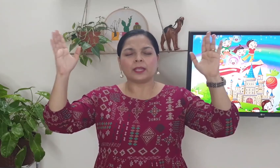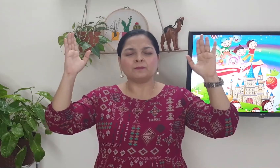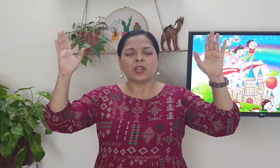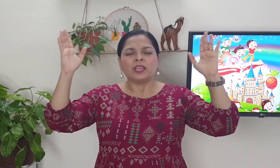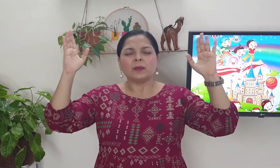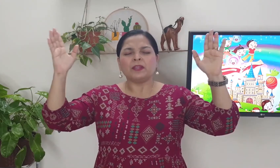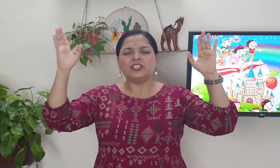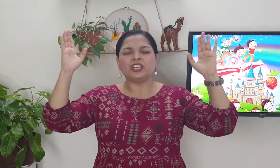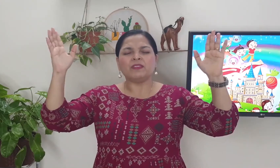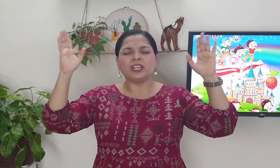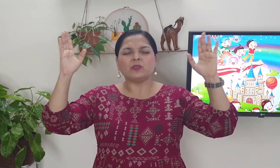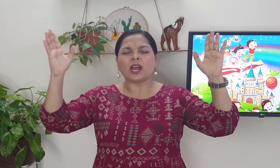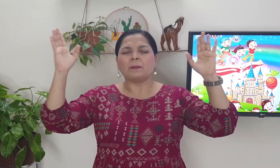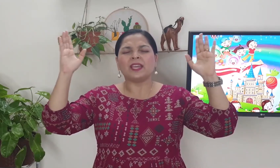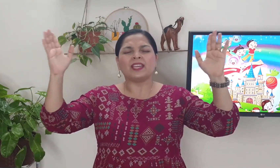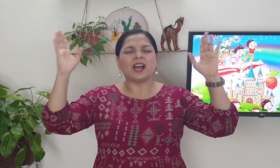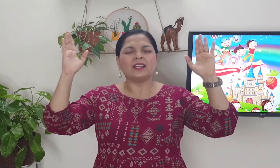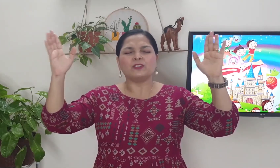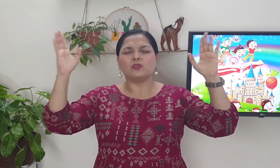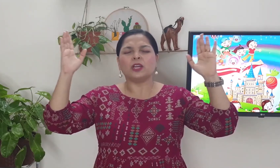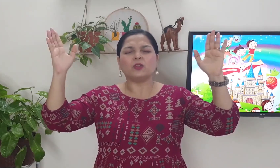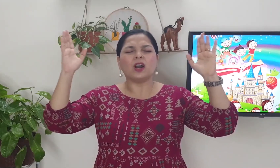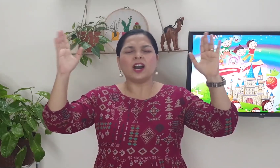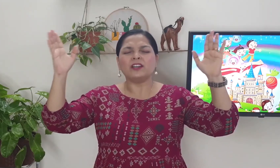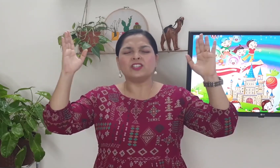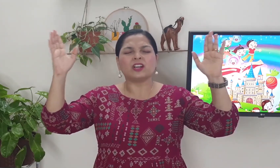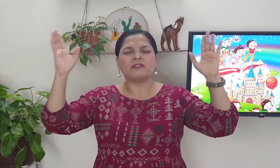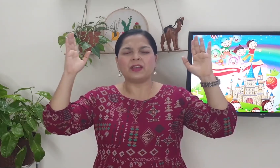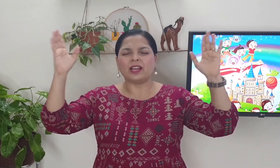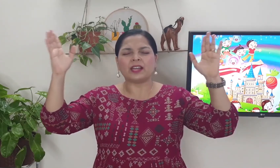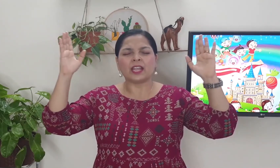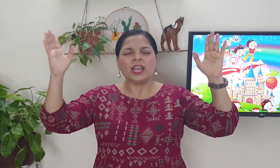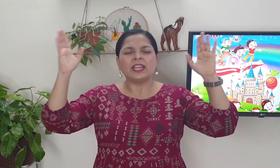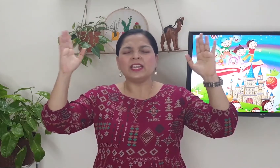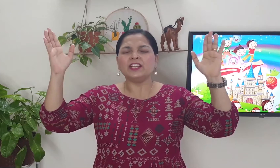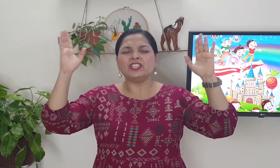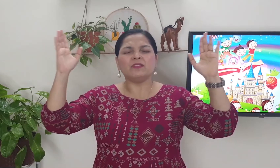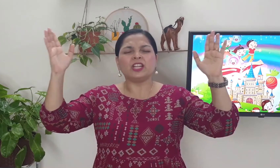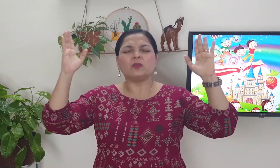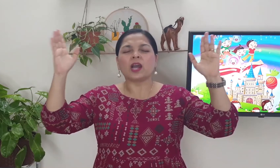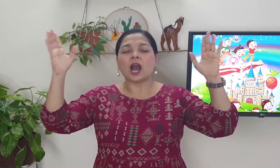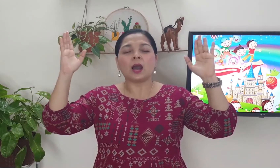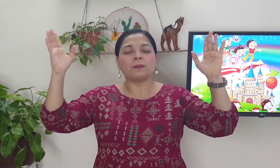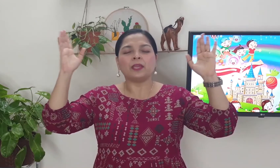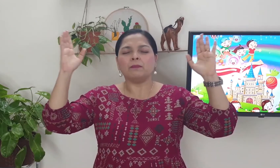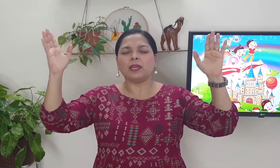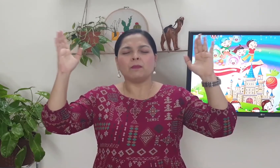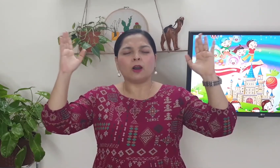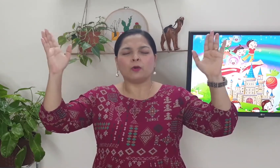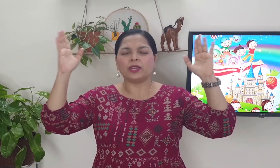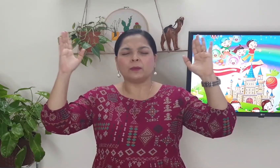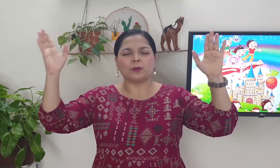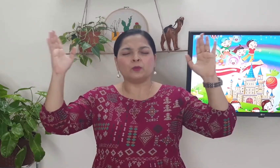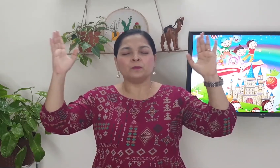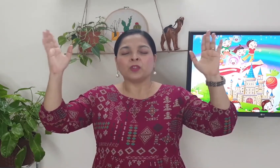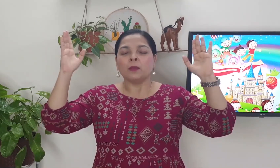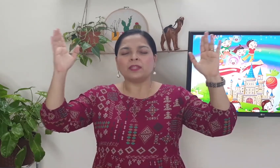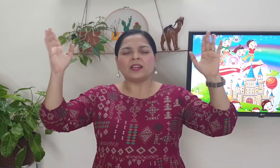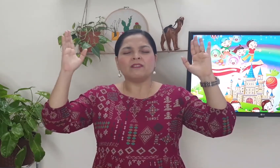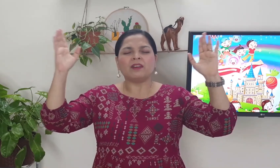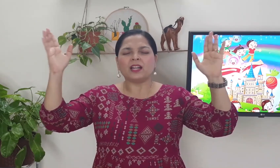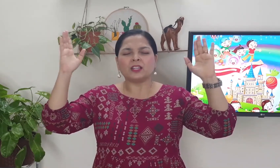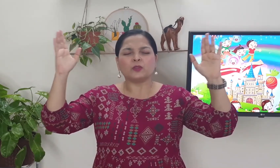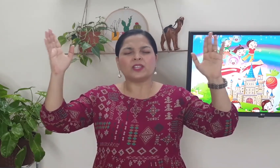काम करत आहे. तुझे वचनाची सुगंध त्याच्या जीवनामध्ये वाढत आहे पिता परमेश्वर, जिथे कुठे ते जातात ते सुगंध घेऊन जाते पिता परमेश्वर. धन्यवाद